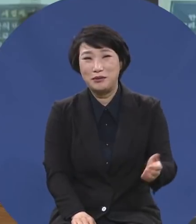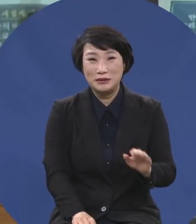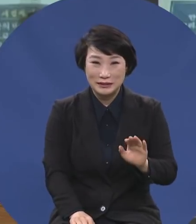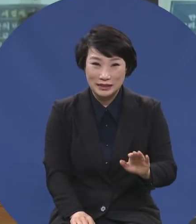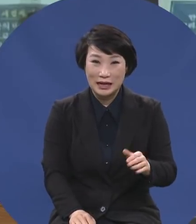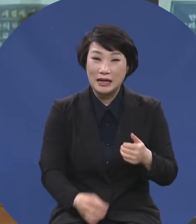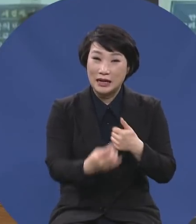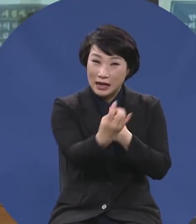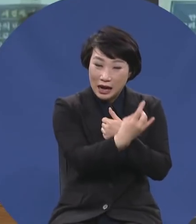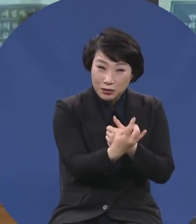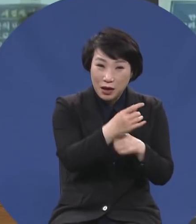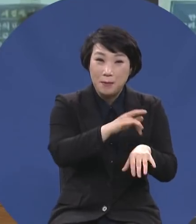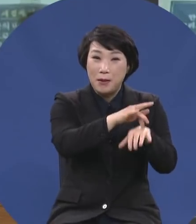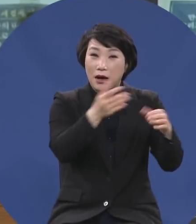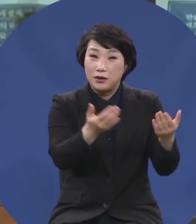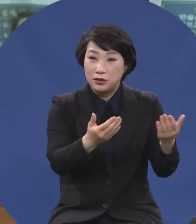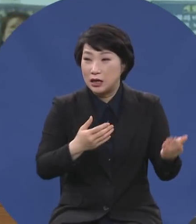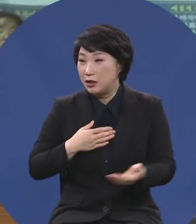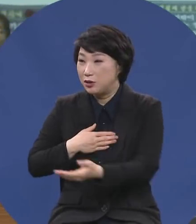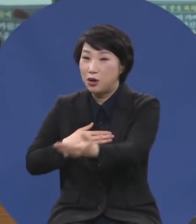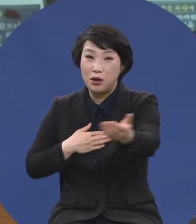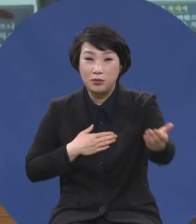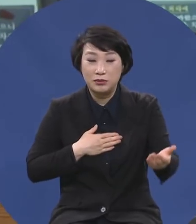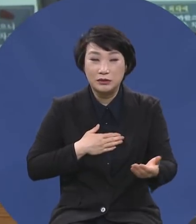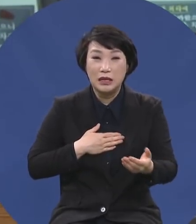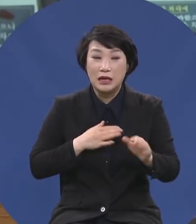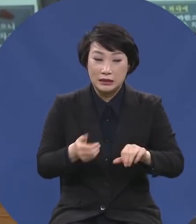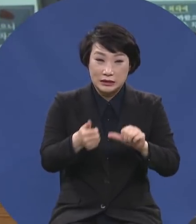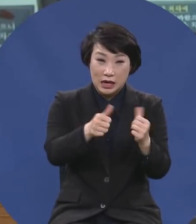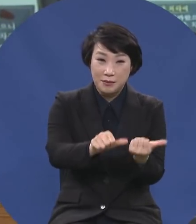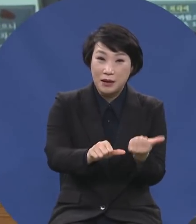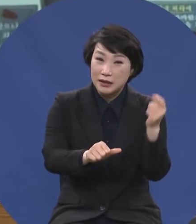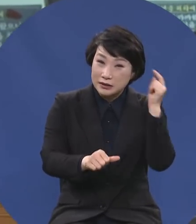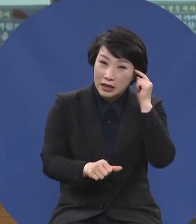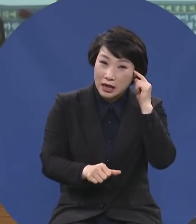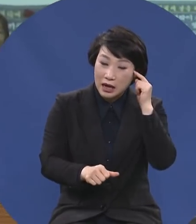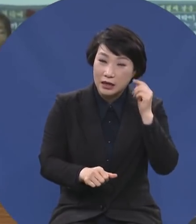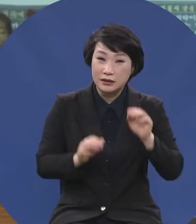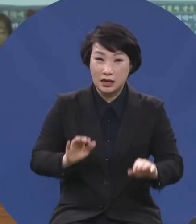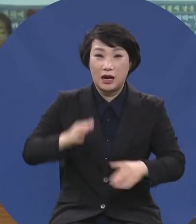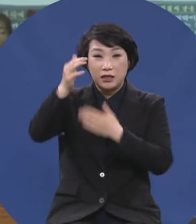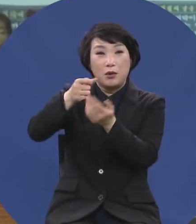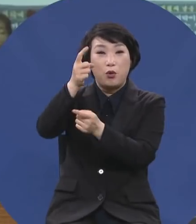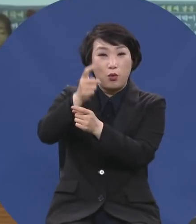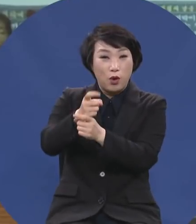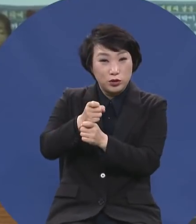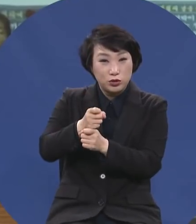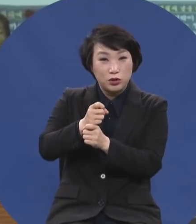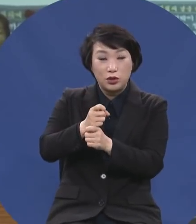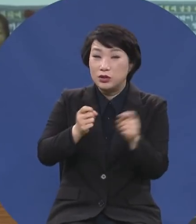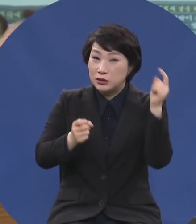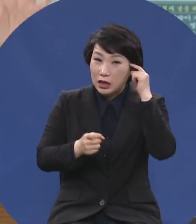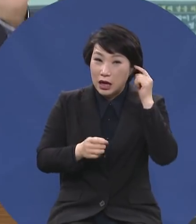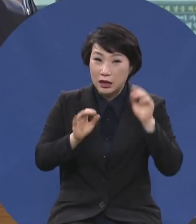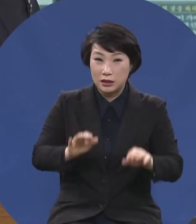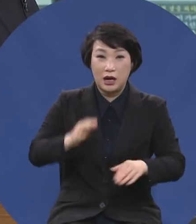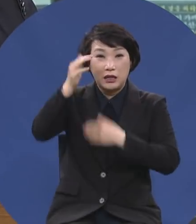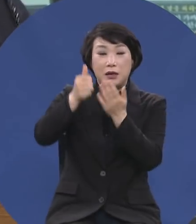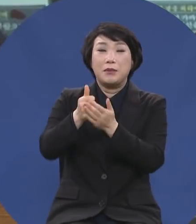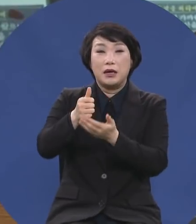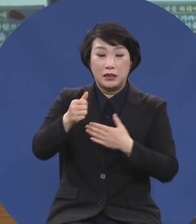간교한 마귀 역사가 당신의 사망의 생각으로, 하나님과 원수된 생각으로,